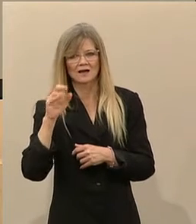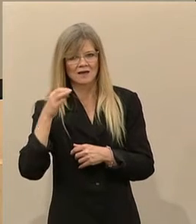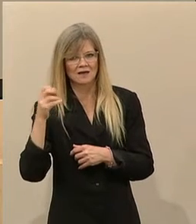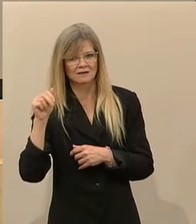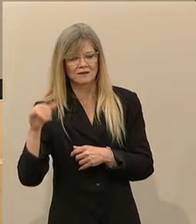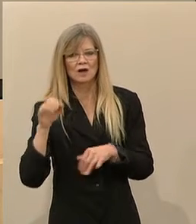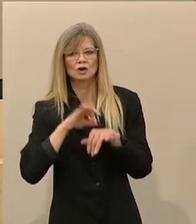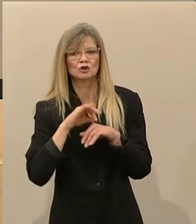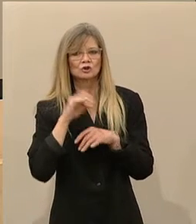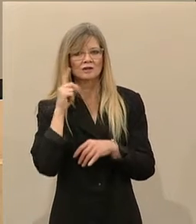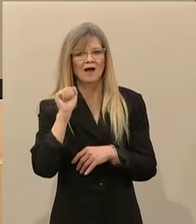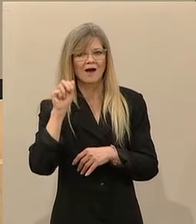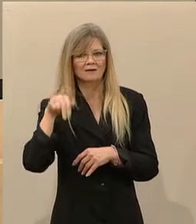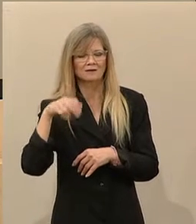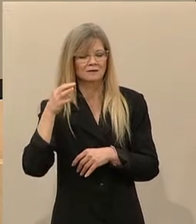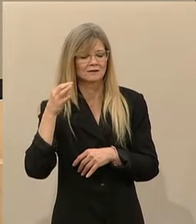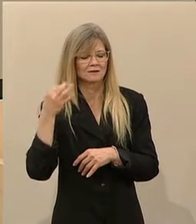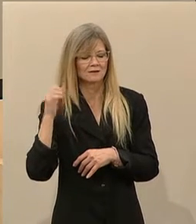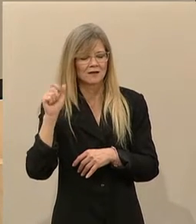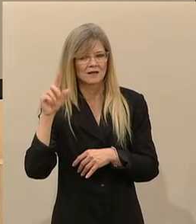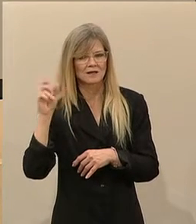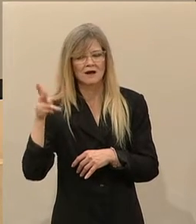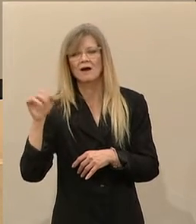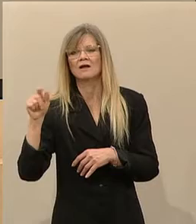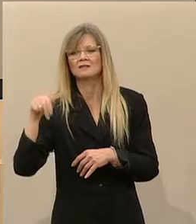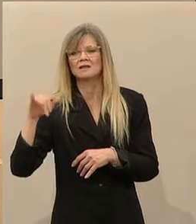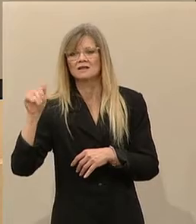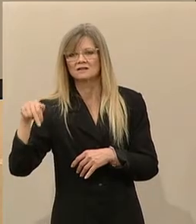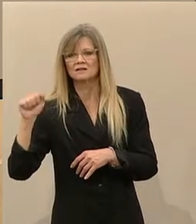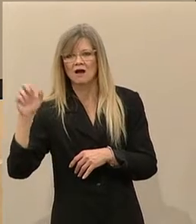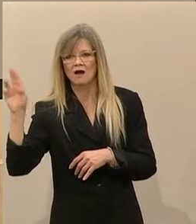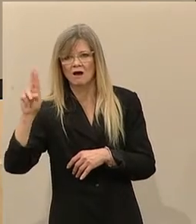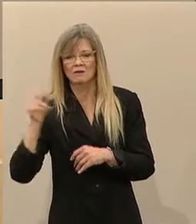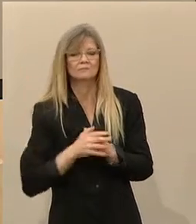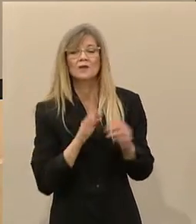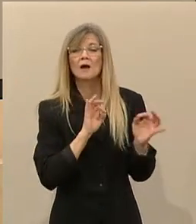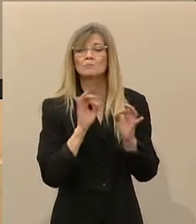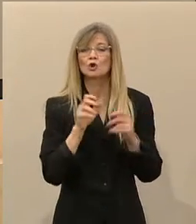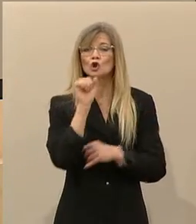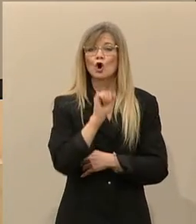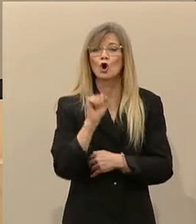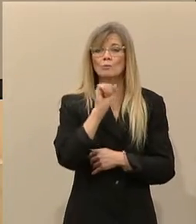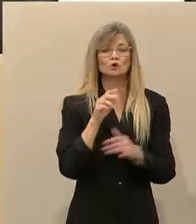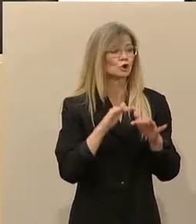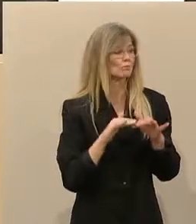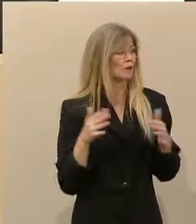Angelika Mlinar. Ich darf die Abgeordneten zum Europäischen Parlament. Wo